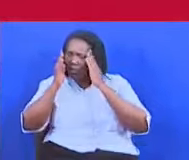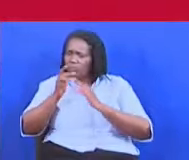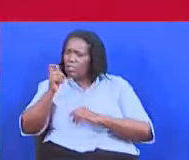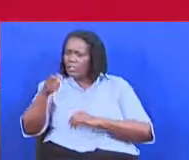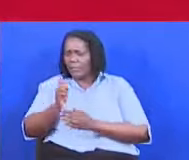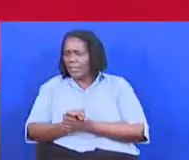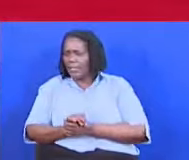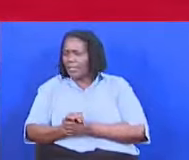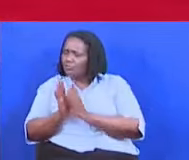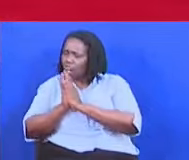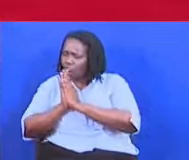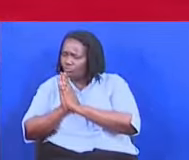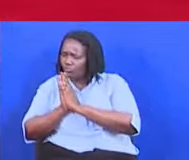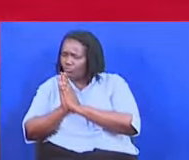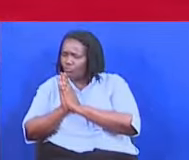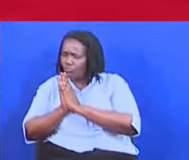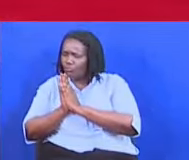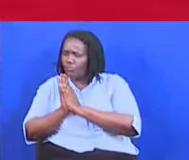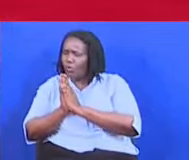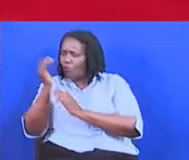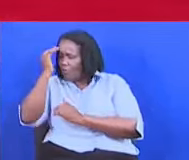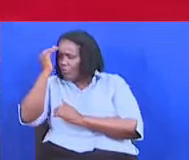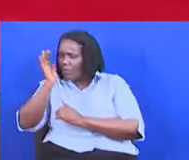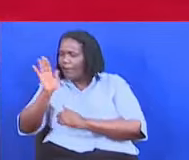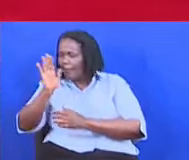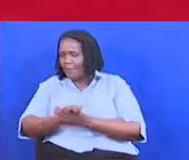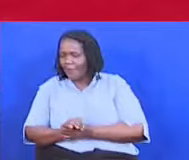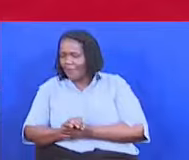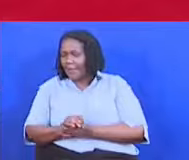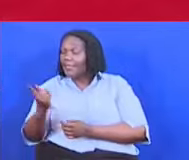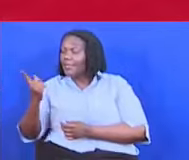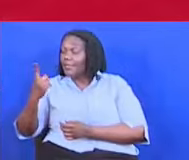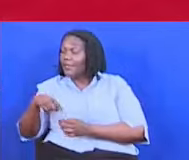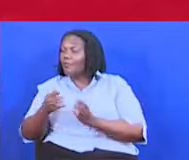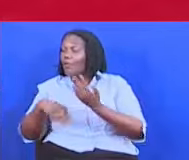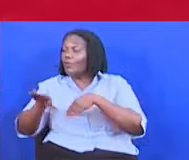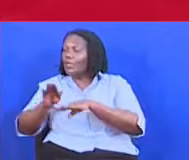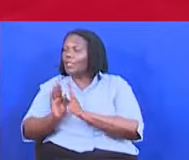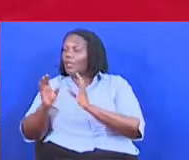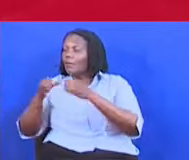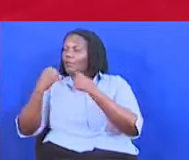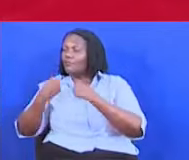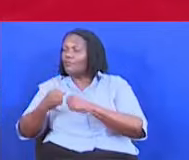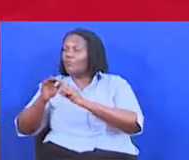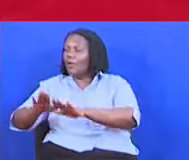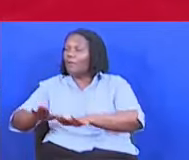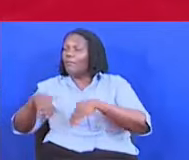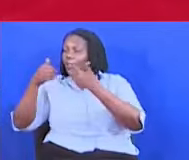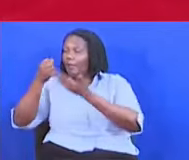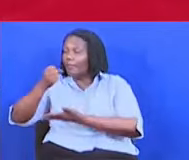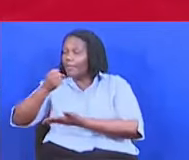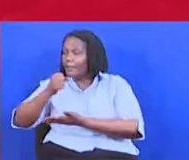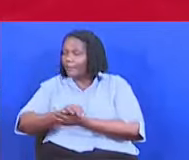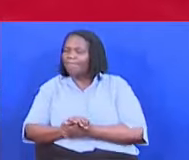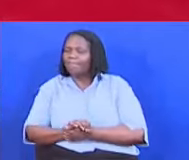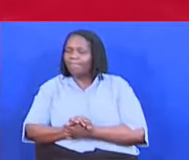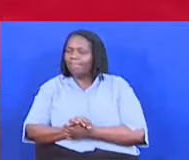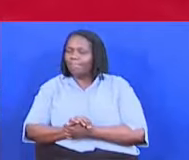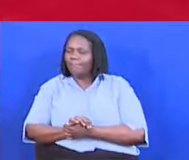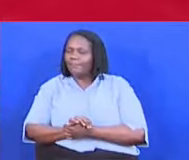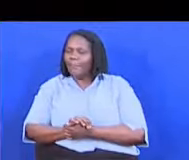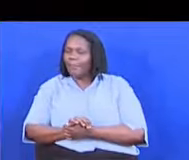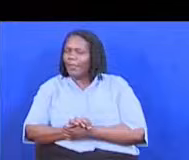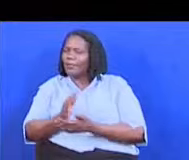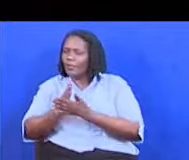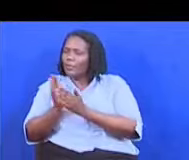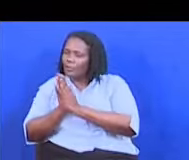nimekuwa mwenyekiti wa kamati ya kudumu ya bunge ya budget, lakini pia nimekuwa mwenyekiti wa bunge, nikushukuru sana Mheshimiwa Spika kwa malezi